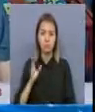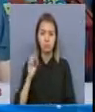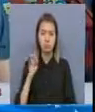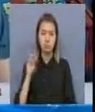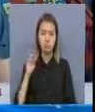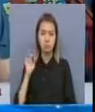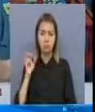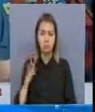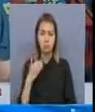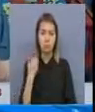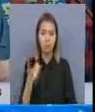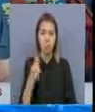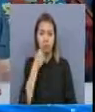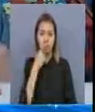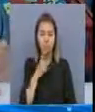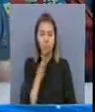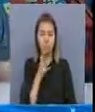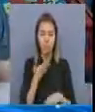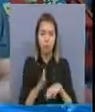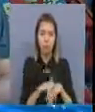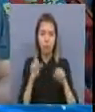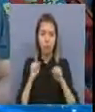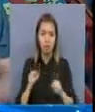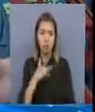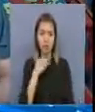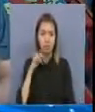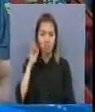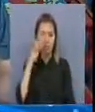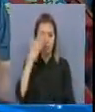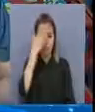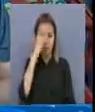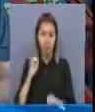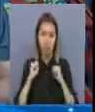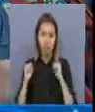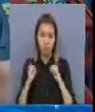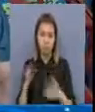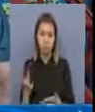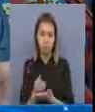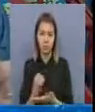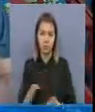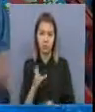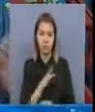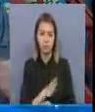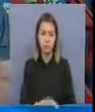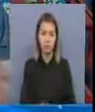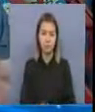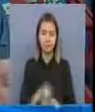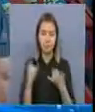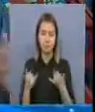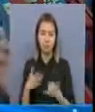Алкешев аядай ғана ауыр атлетика залынан талай-талай талантты спортшыларды қанаттандырып шығарды. Енді